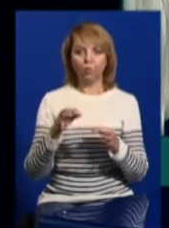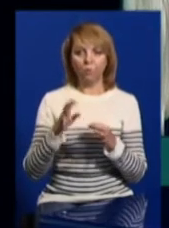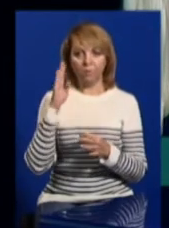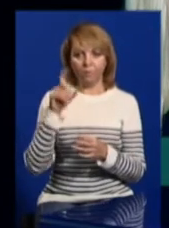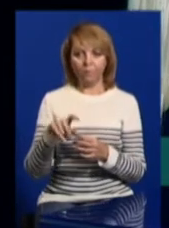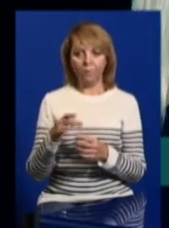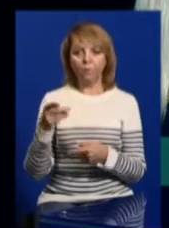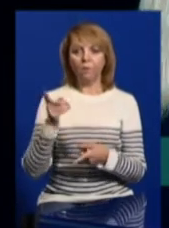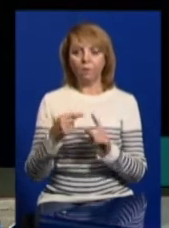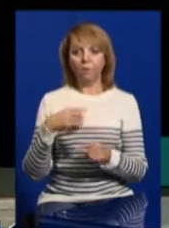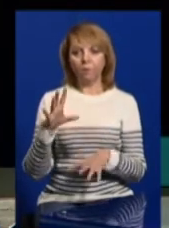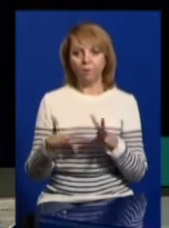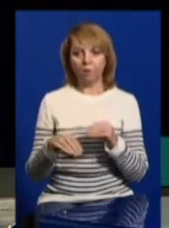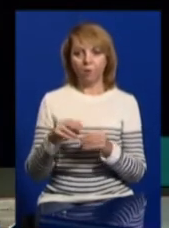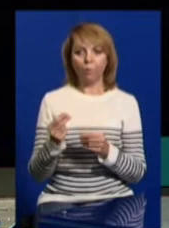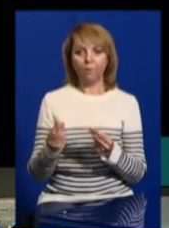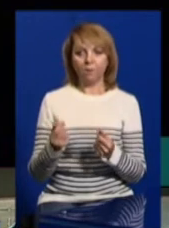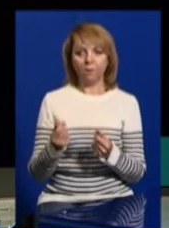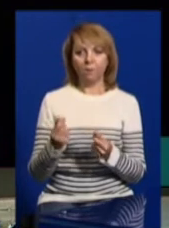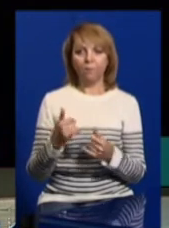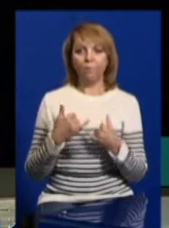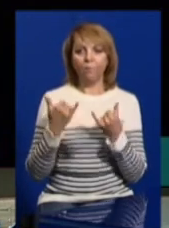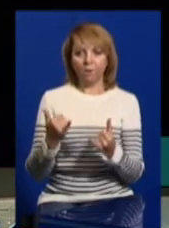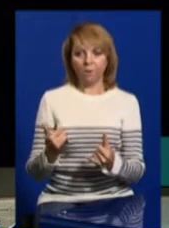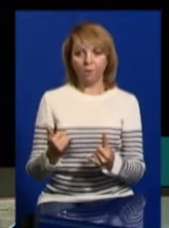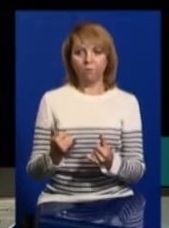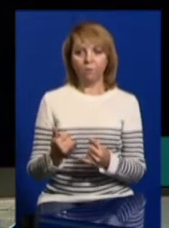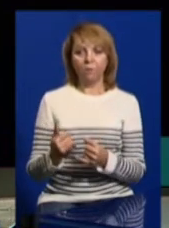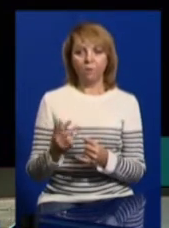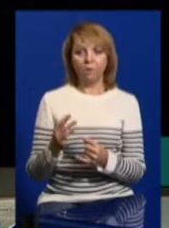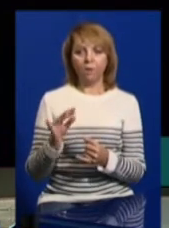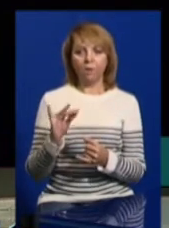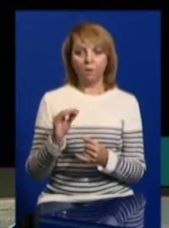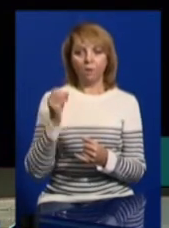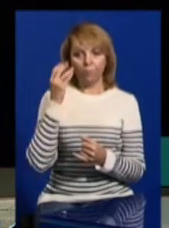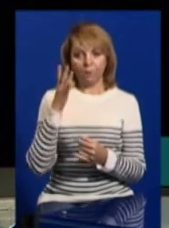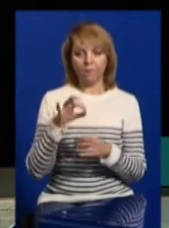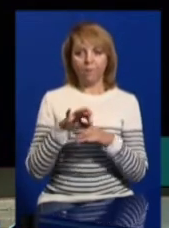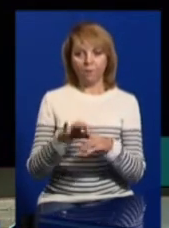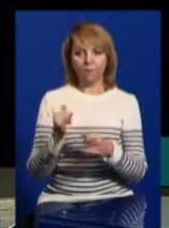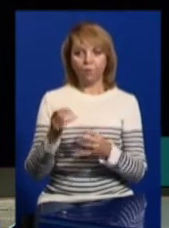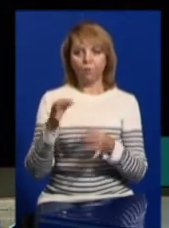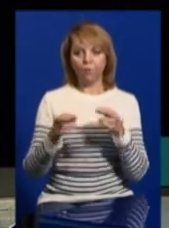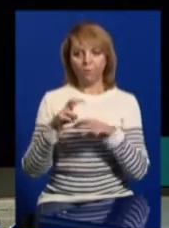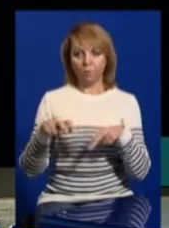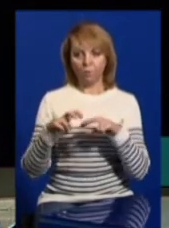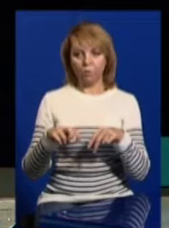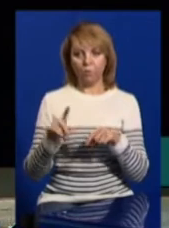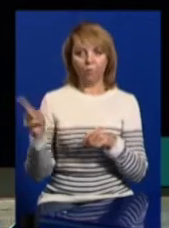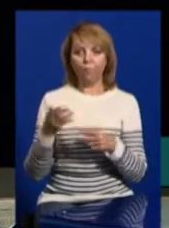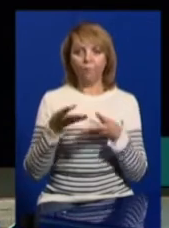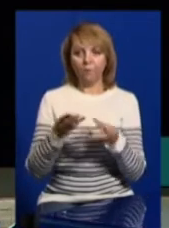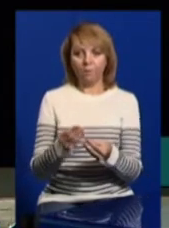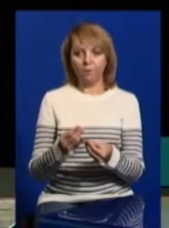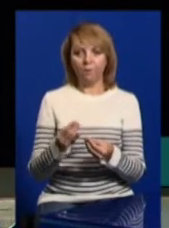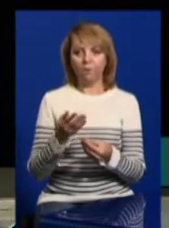він дійсно, я вважаю, професійно, поважно і компетентно веде зараз судовий розгляд. Тобто на нього впливати